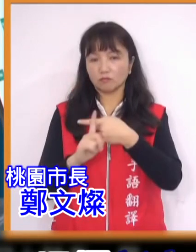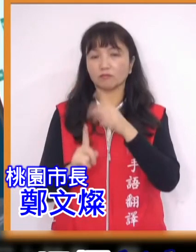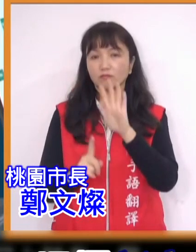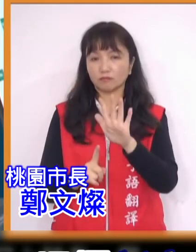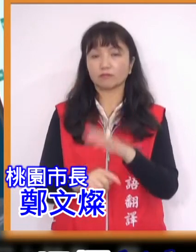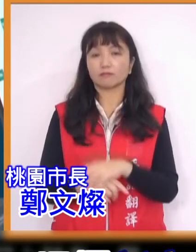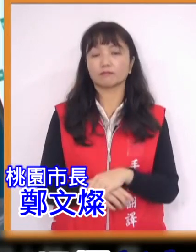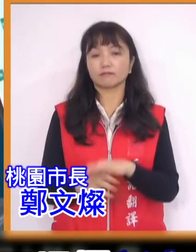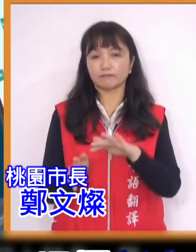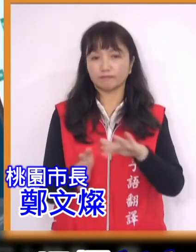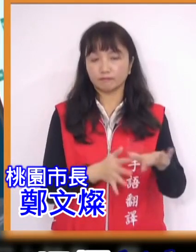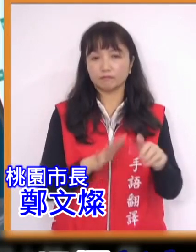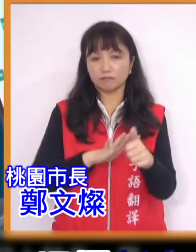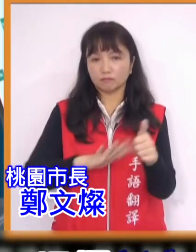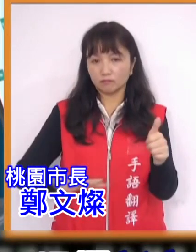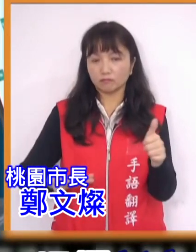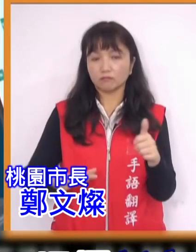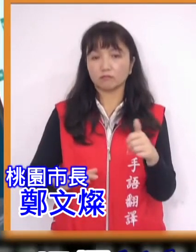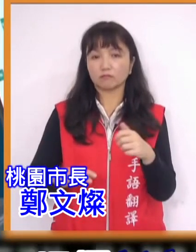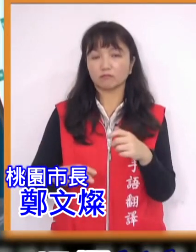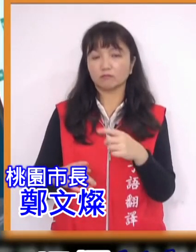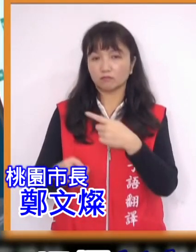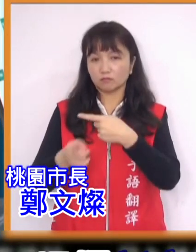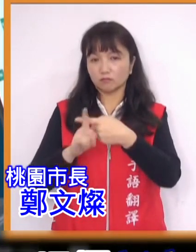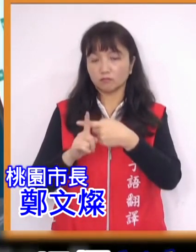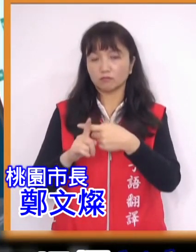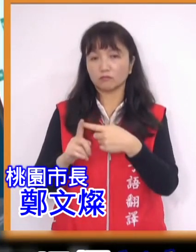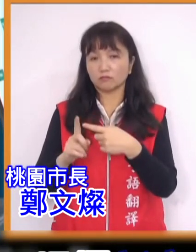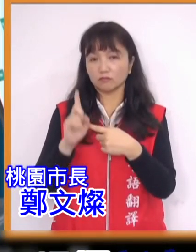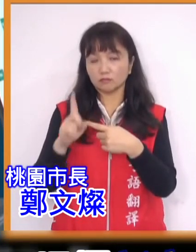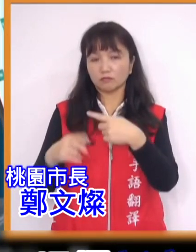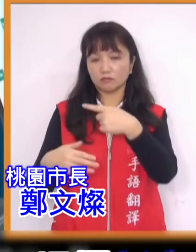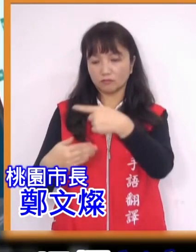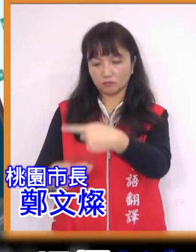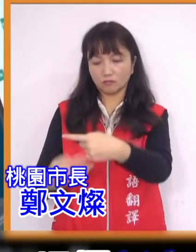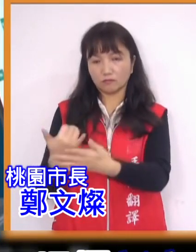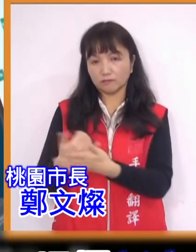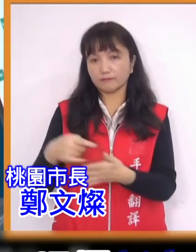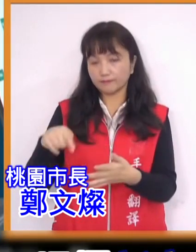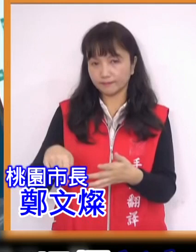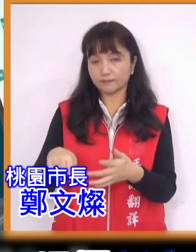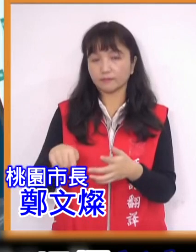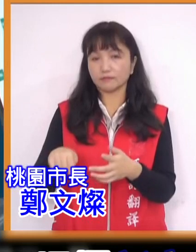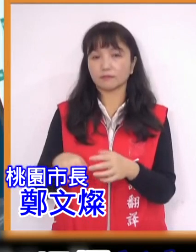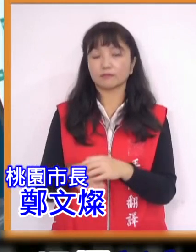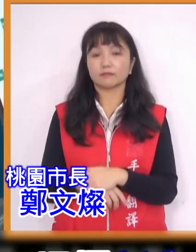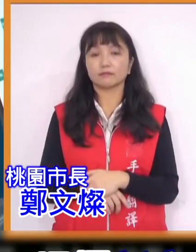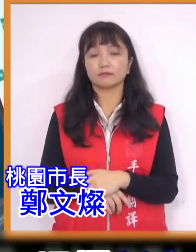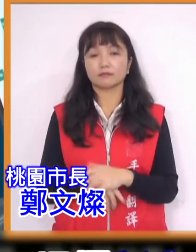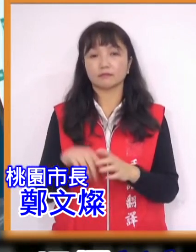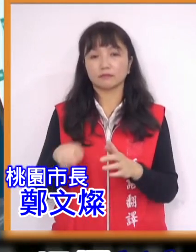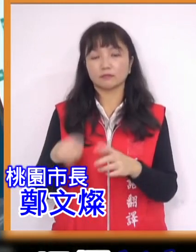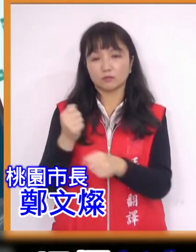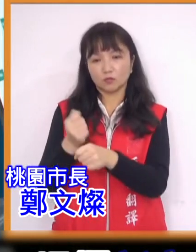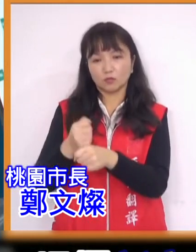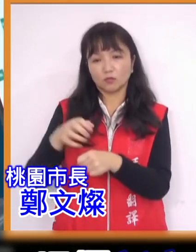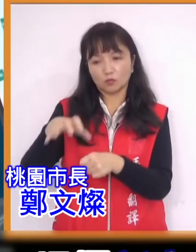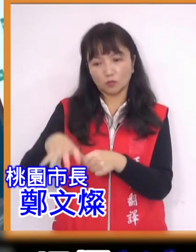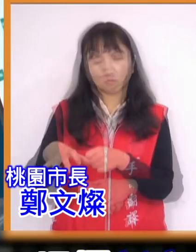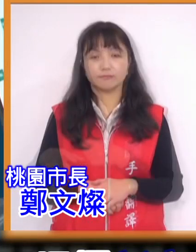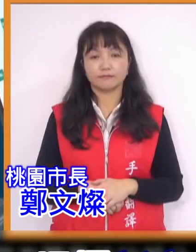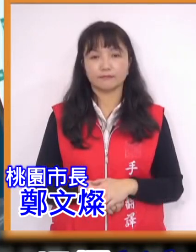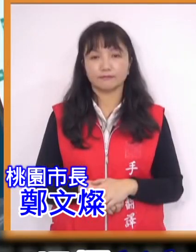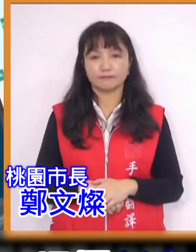那另外衍生出一个这个1月9号的客人哦，顾客哦，他的职场多一